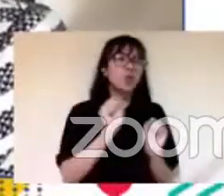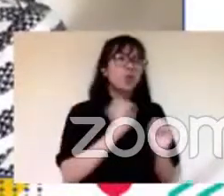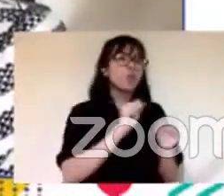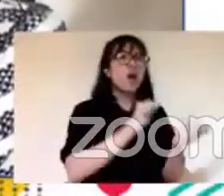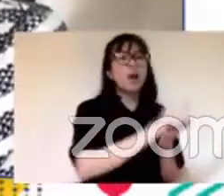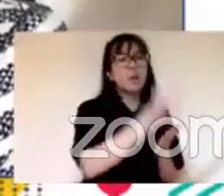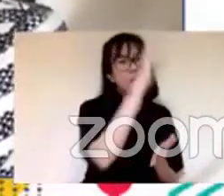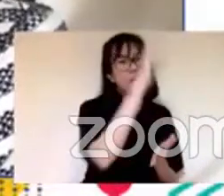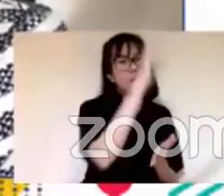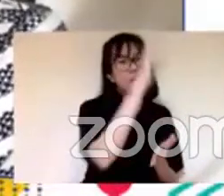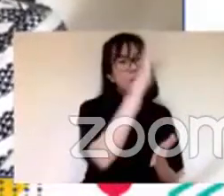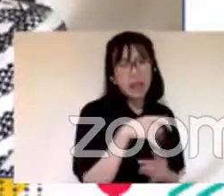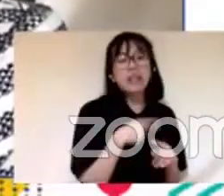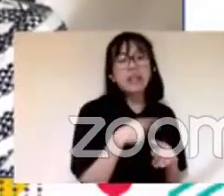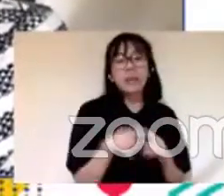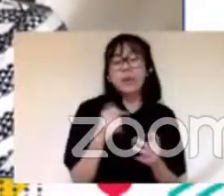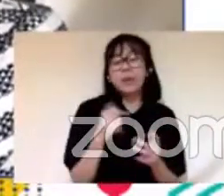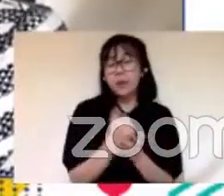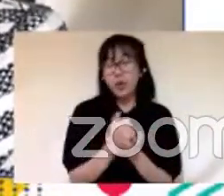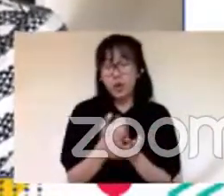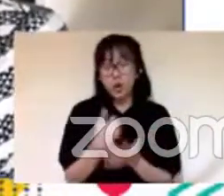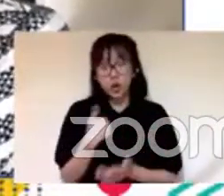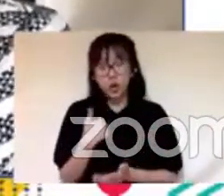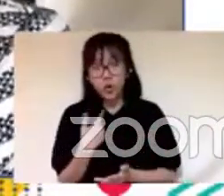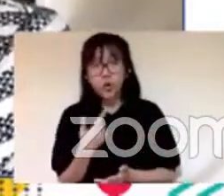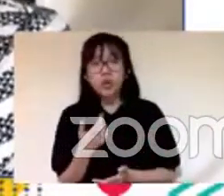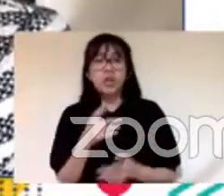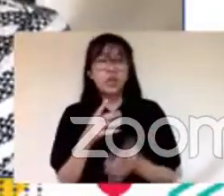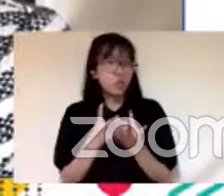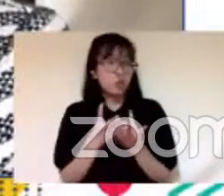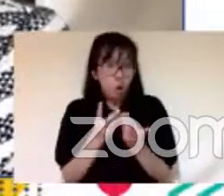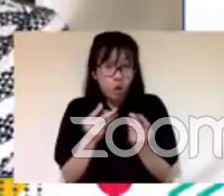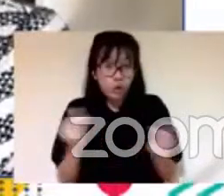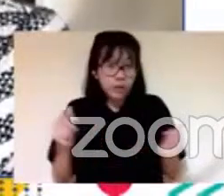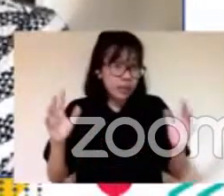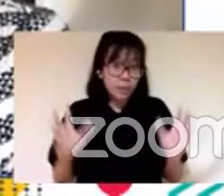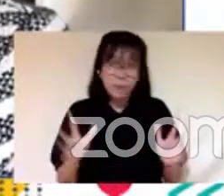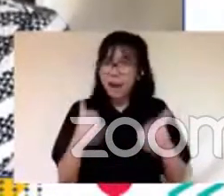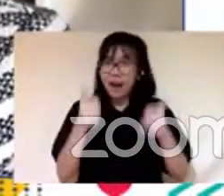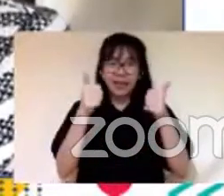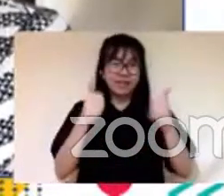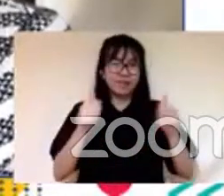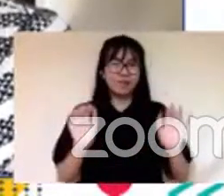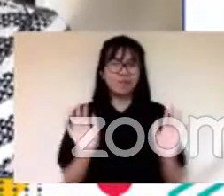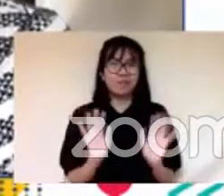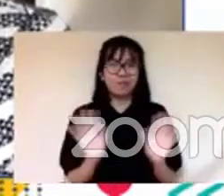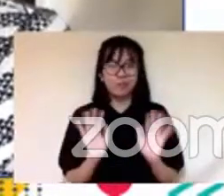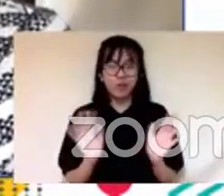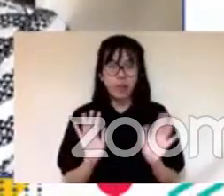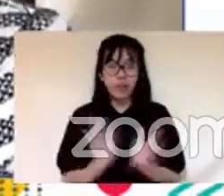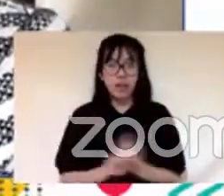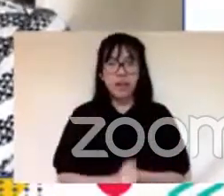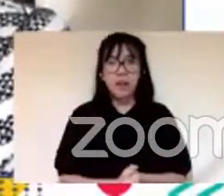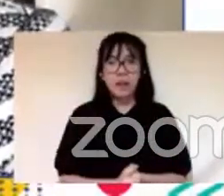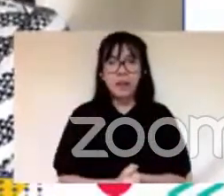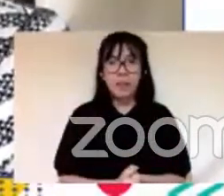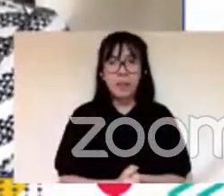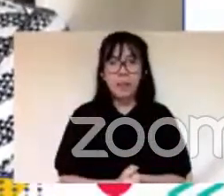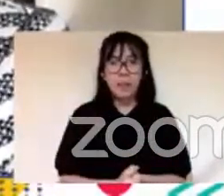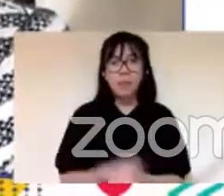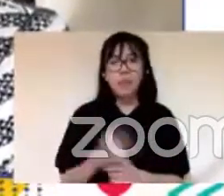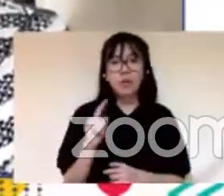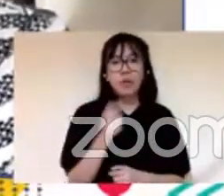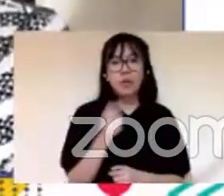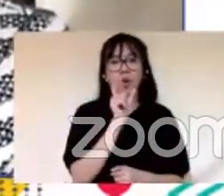menurut saya itu tidak menjadi solusi yang kita dorong untuk dilakukan oleh orang-orang, kecuali kalau memang